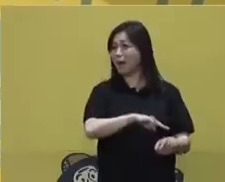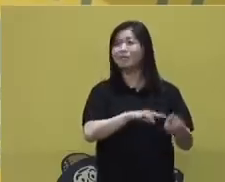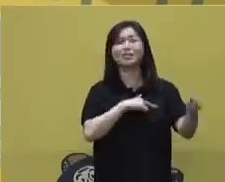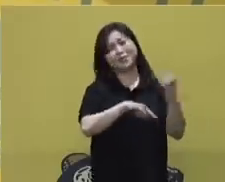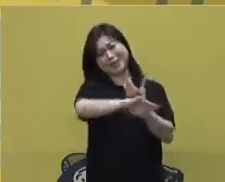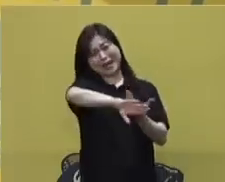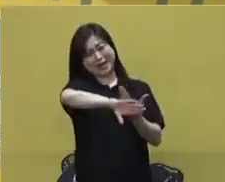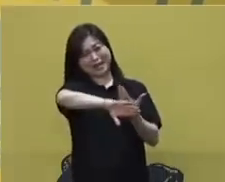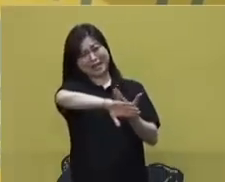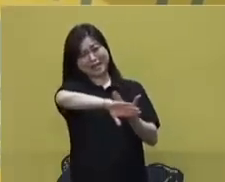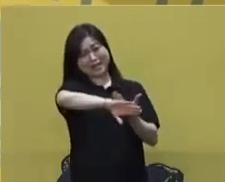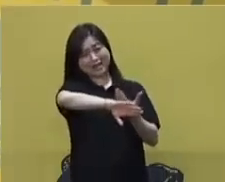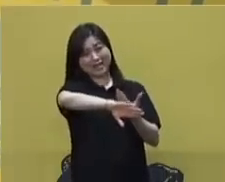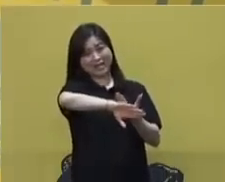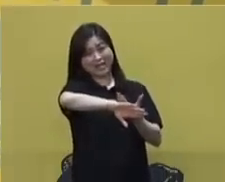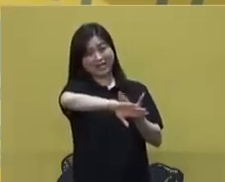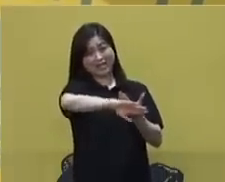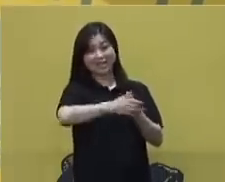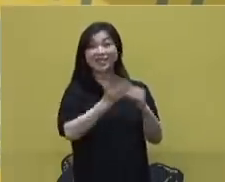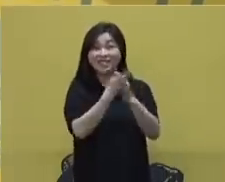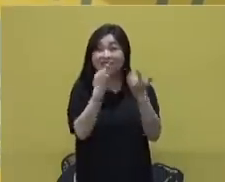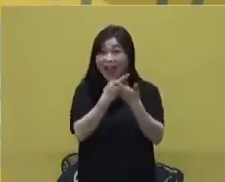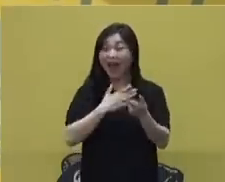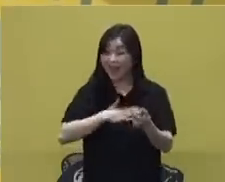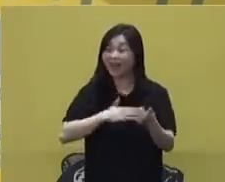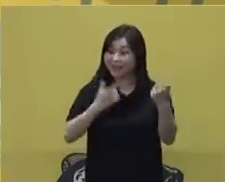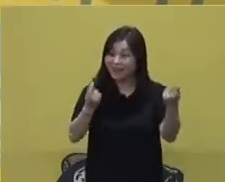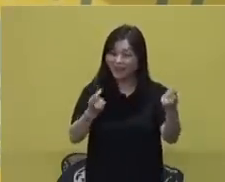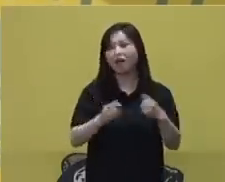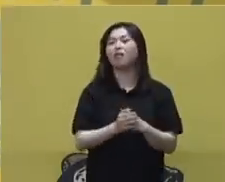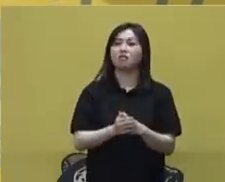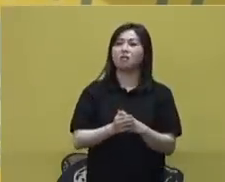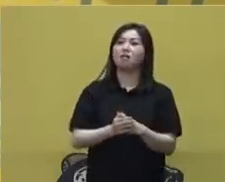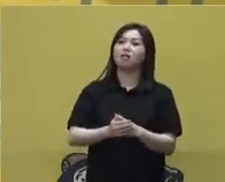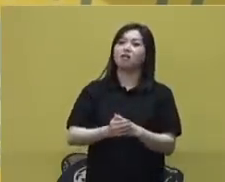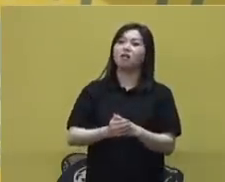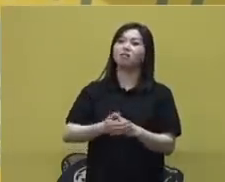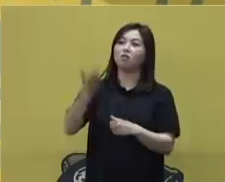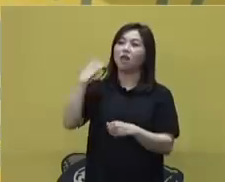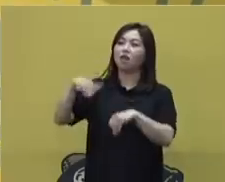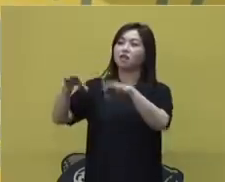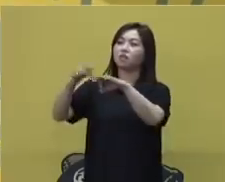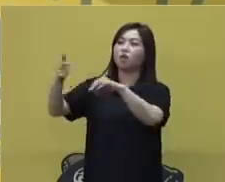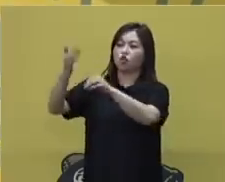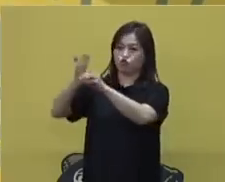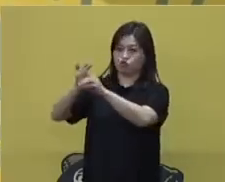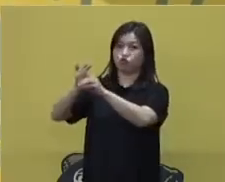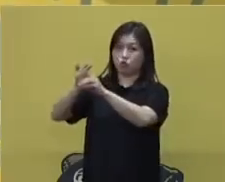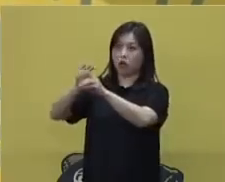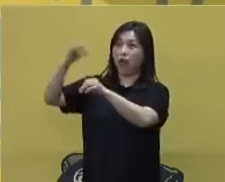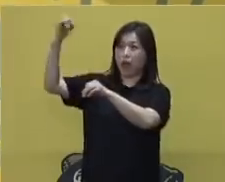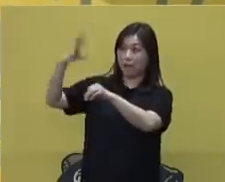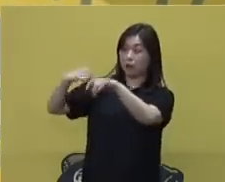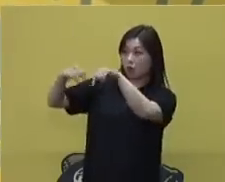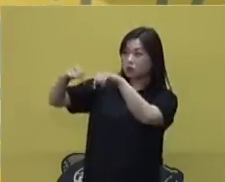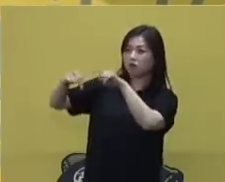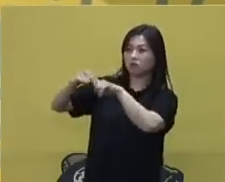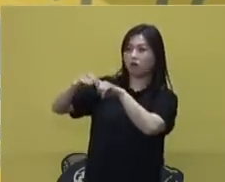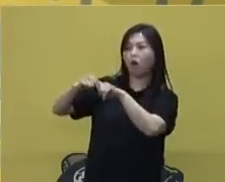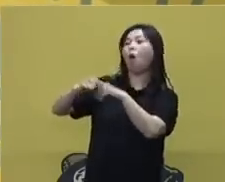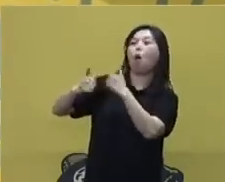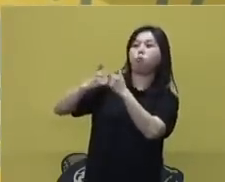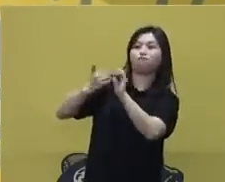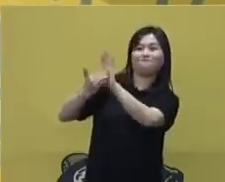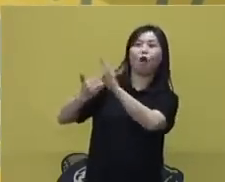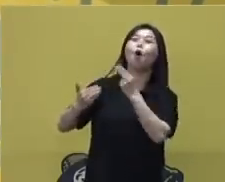아니었잖아요. 그런 뜻이 아니었다는 건 이제 알았기 때문에 지금은 그거에 대해서 전혀 정서적인 그런 거부감이 없습니다.